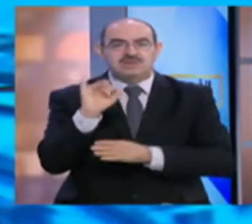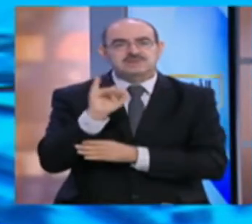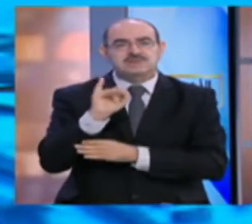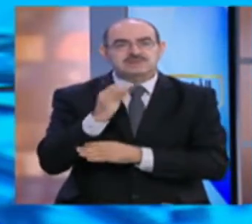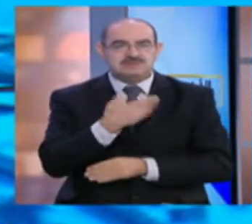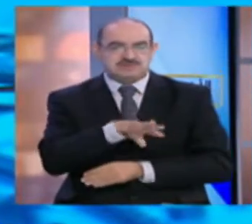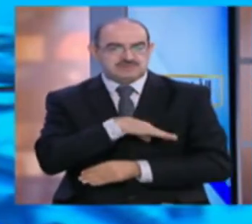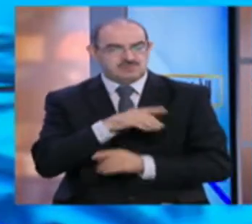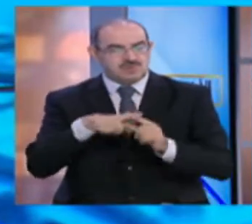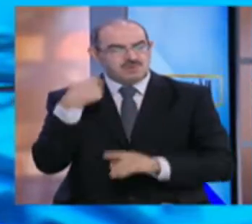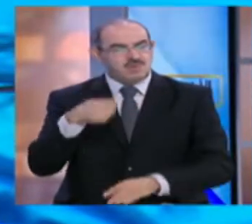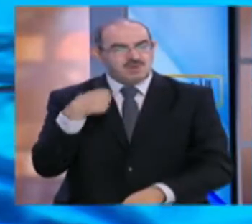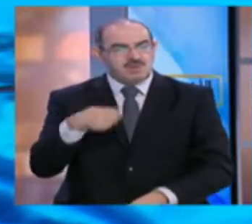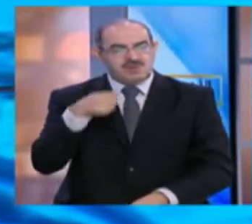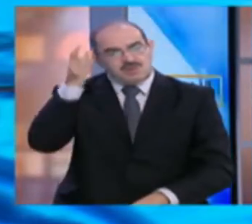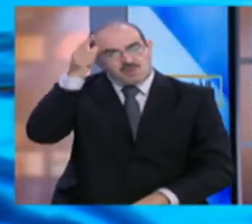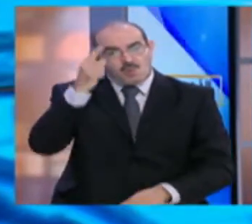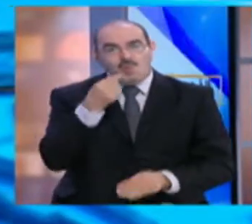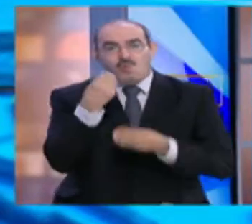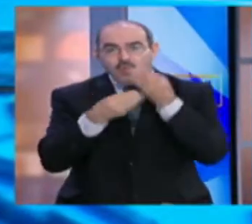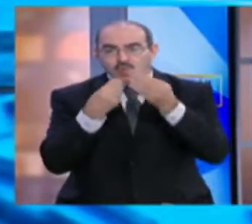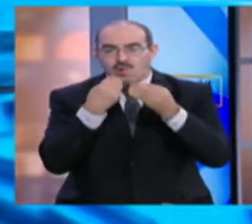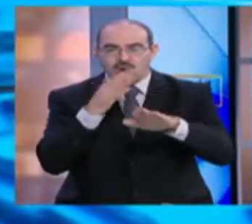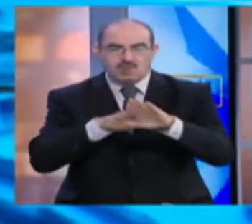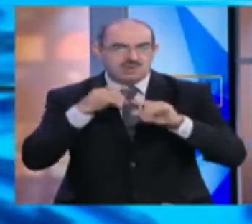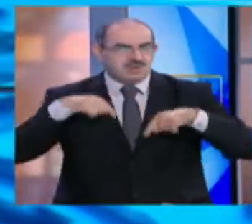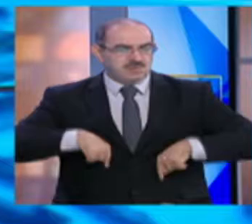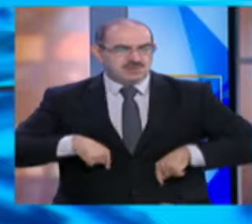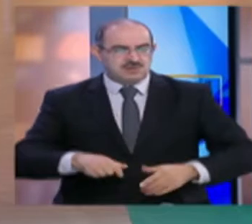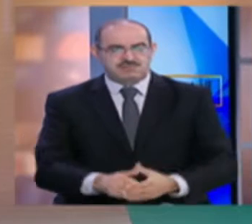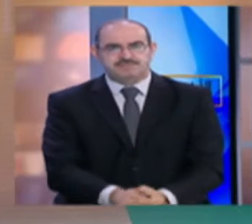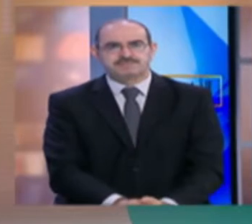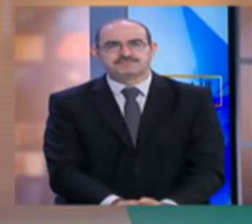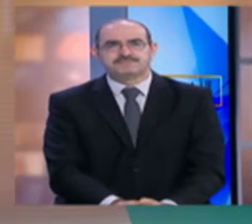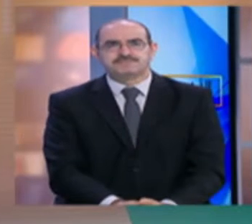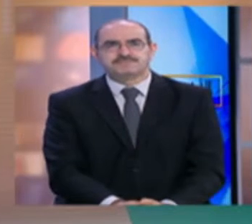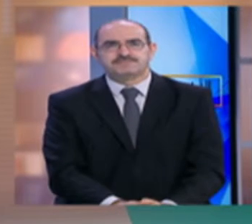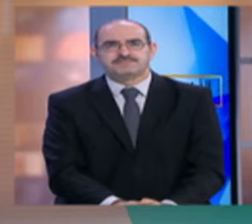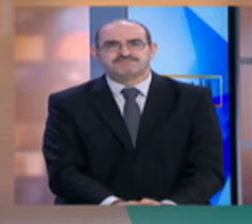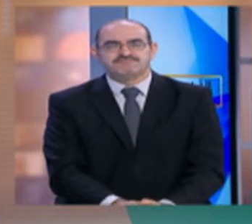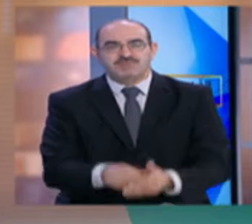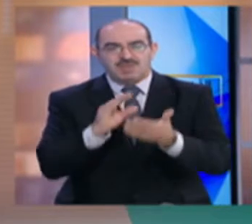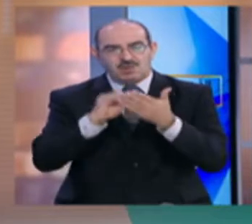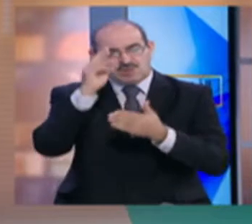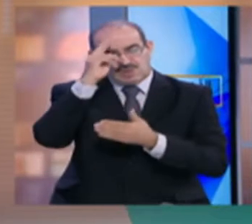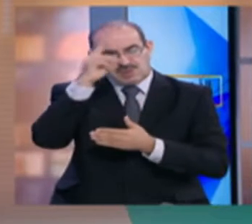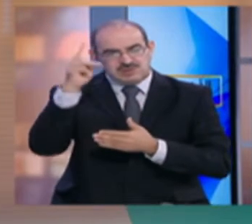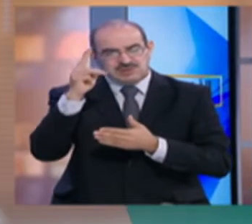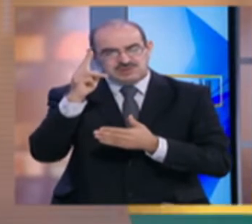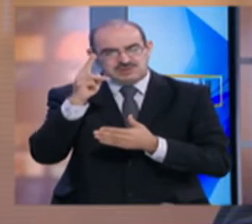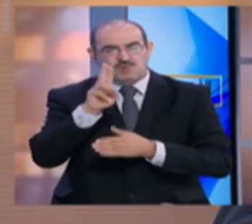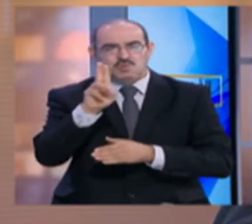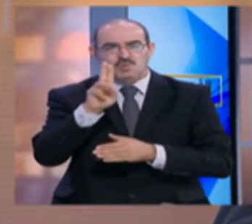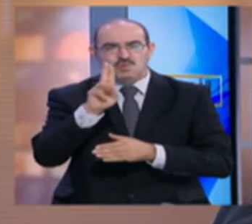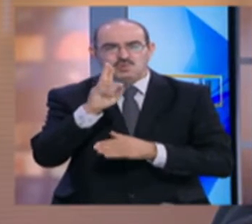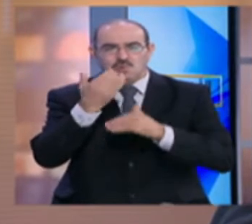صلاحيات رئيس الجمهورية أو مجلس الوزراء. احنا قمنا باجتماعات ما أطنية فيما يخص